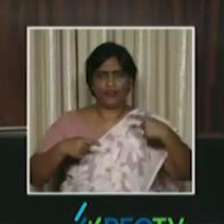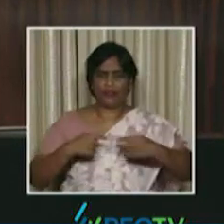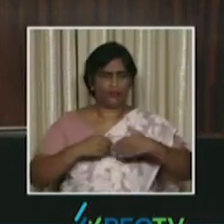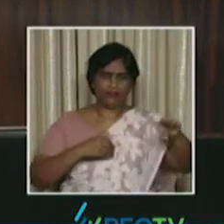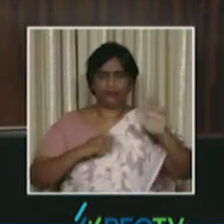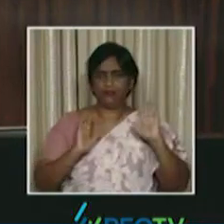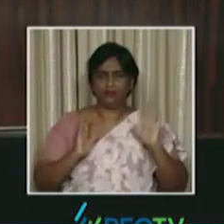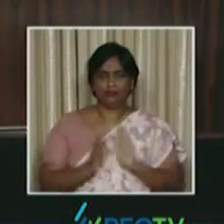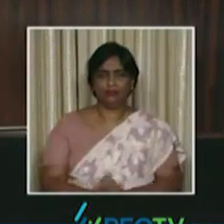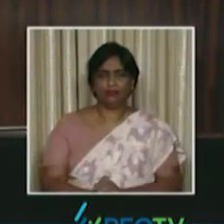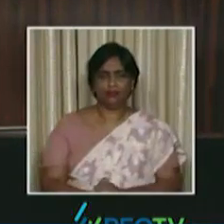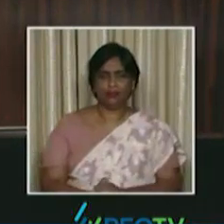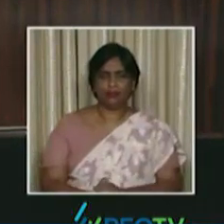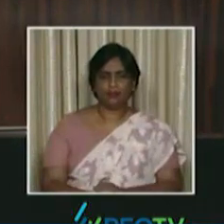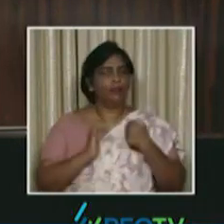පල්ලේ.